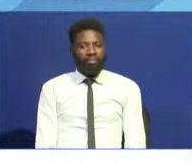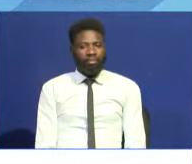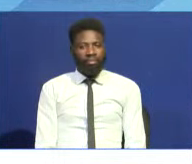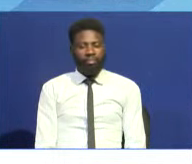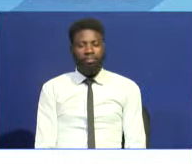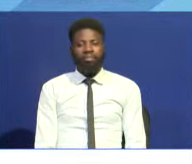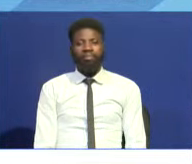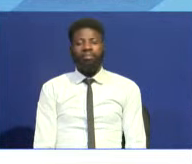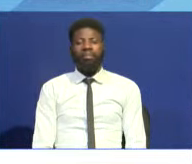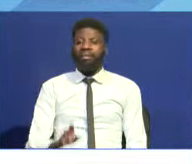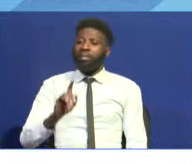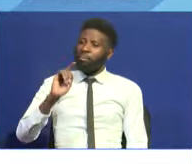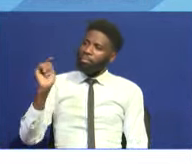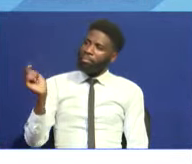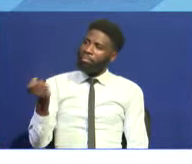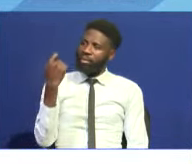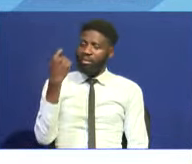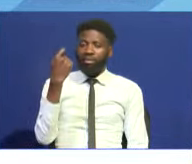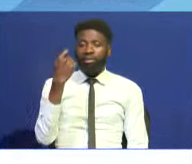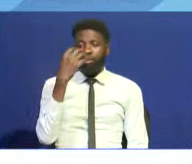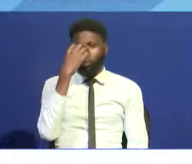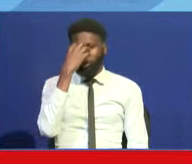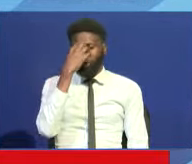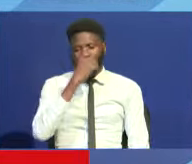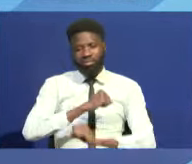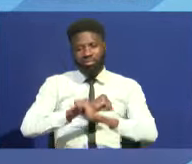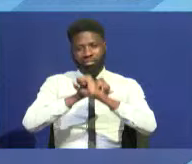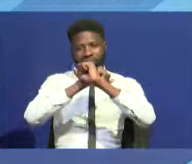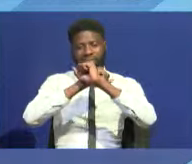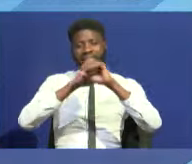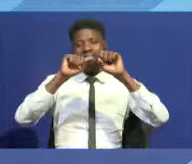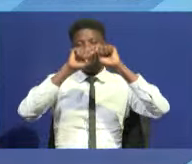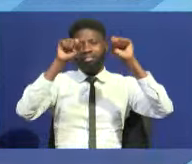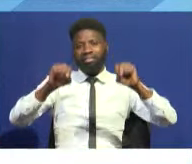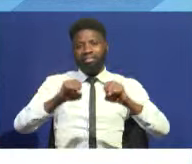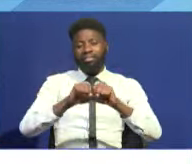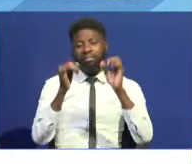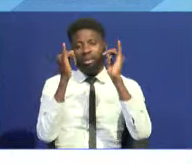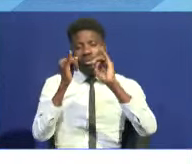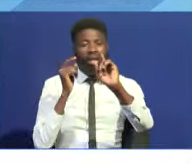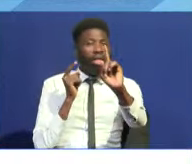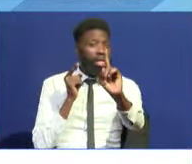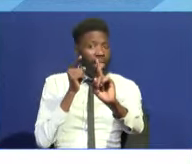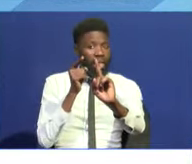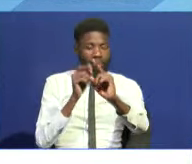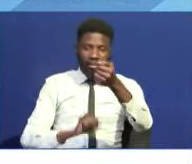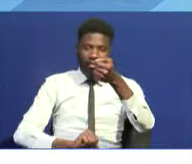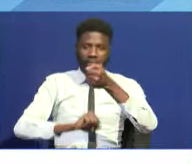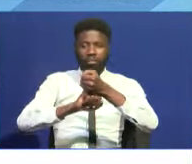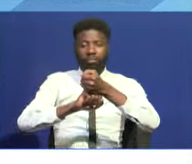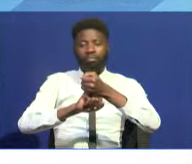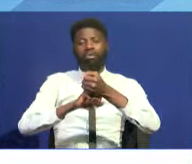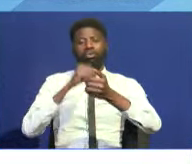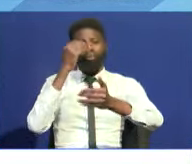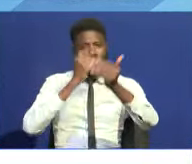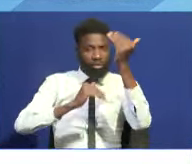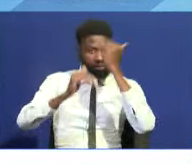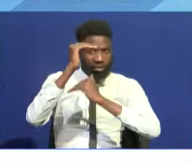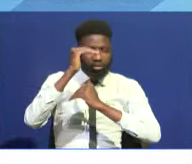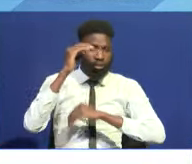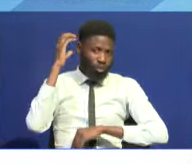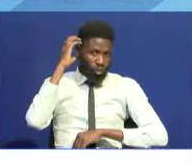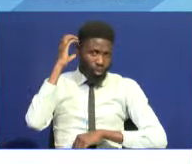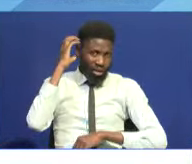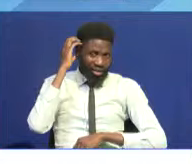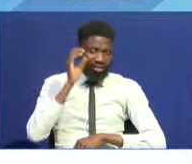Na Rais William Ruto ametetea mfumo mpya wa kufadhili elimu ya juu, akisema utawezesha familia nyingi kulipa karo ya watoto wao katika vyuo